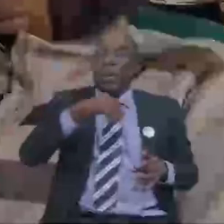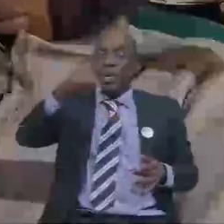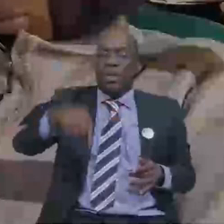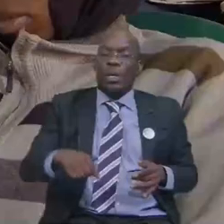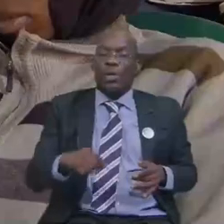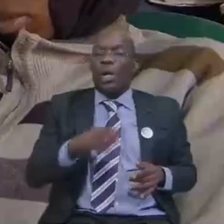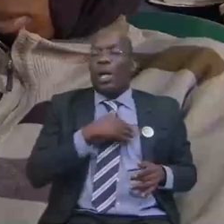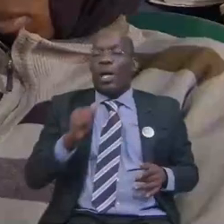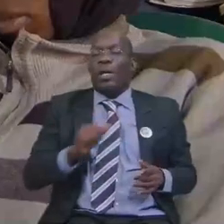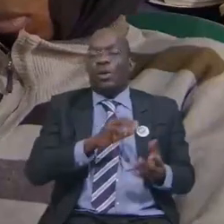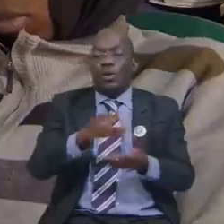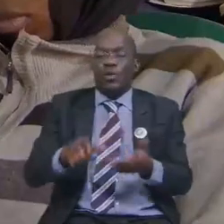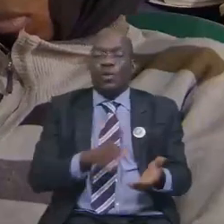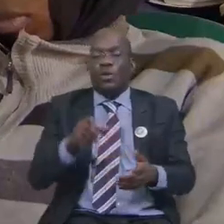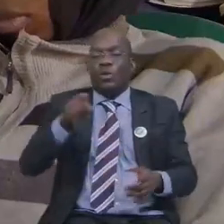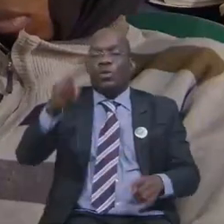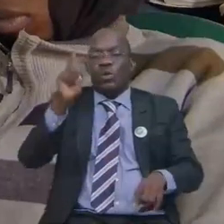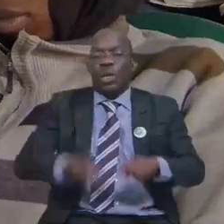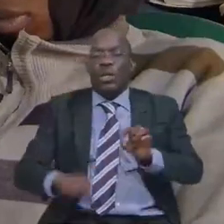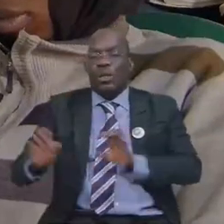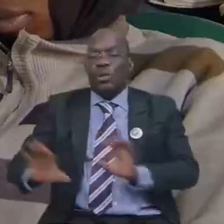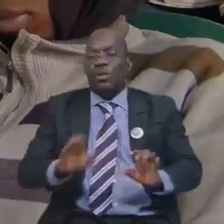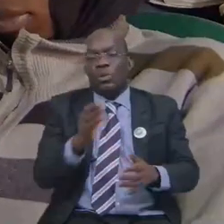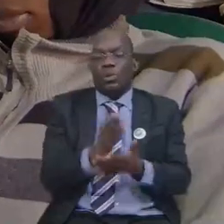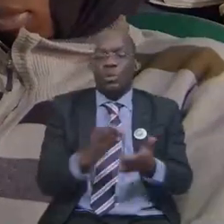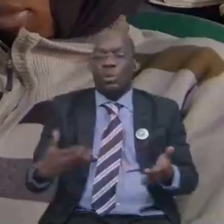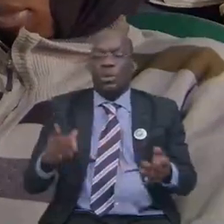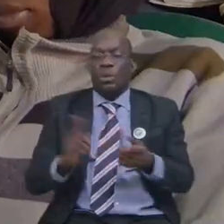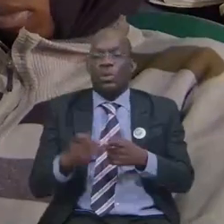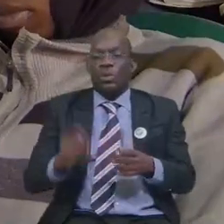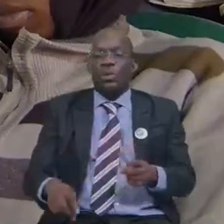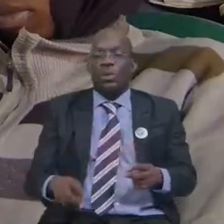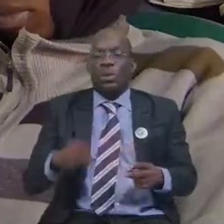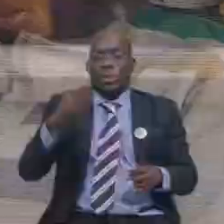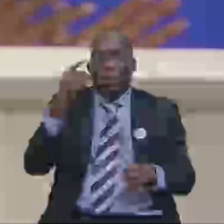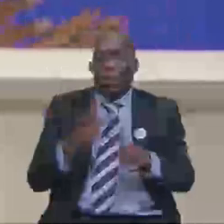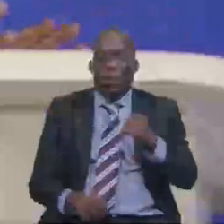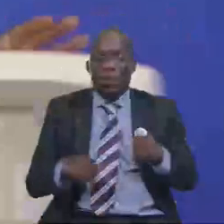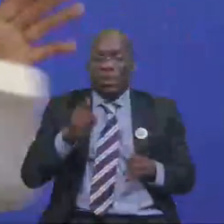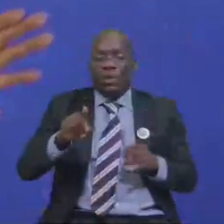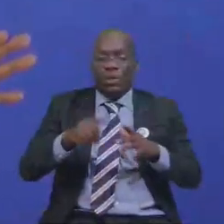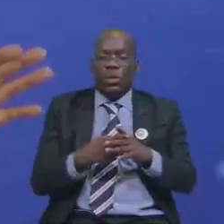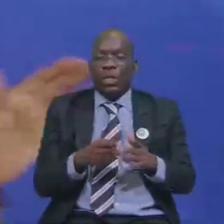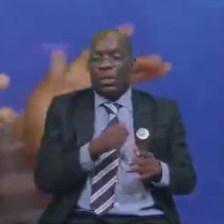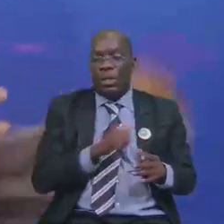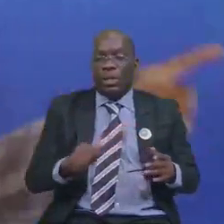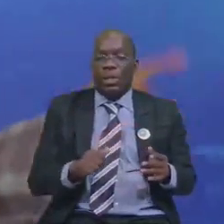pas faire quelque chose jusqu'à la fin tu commences une étude